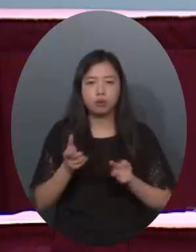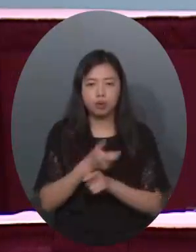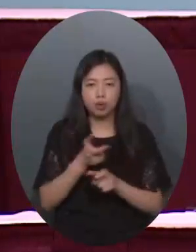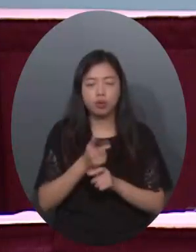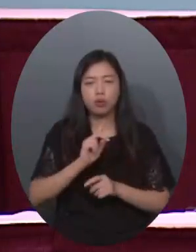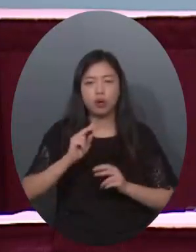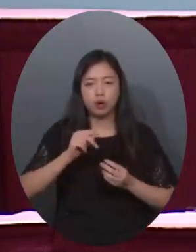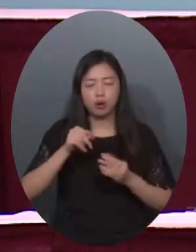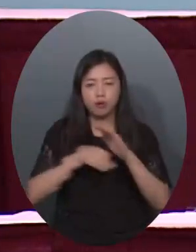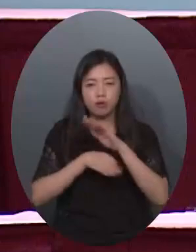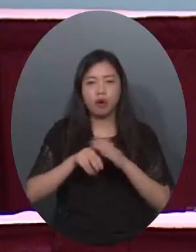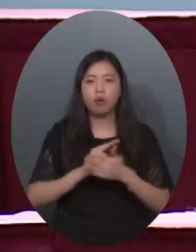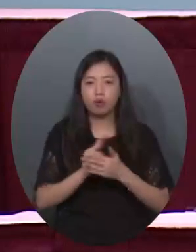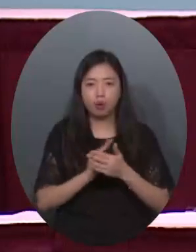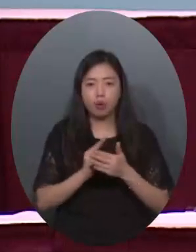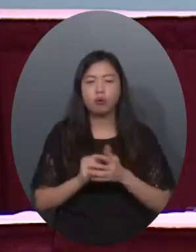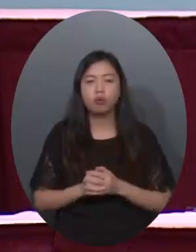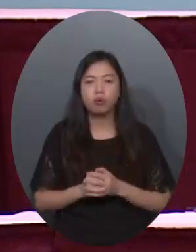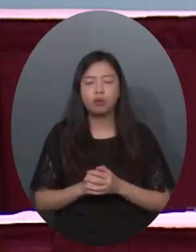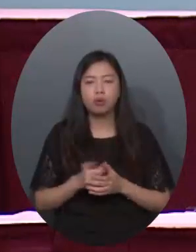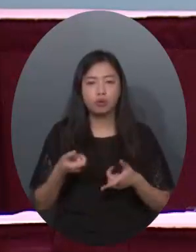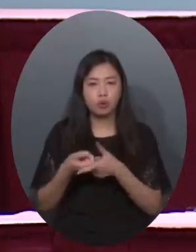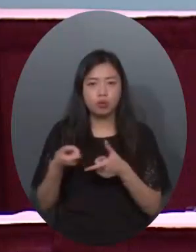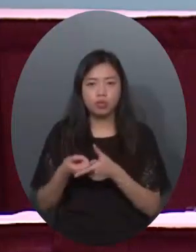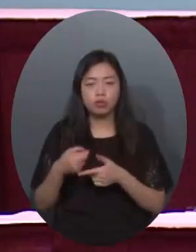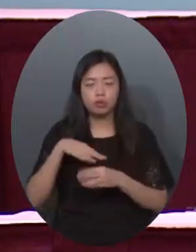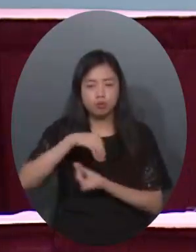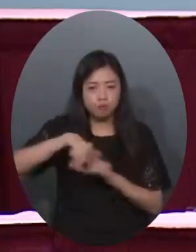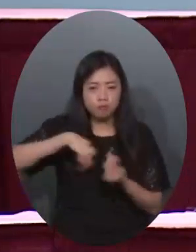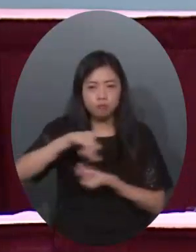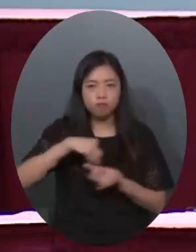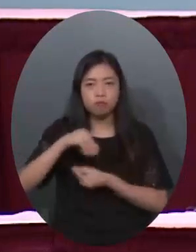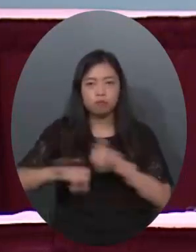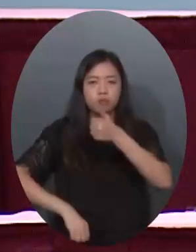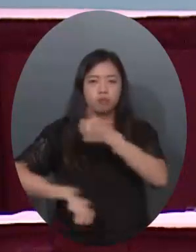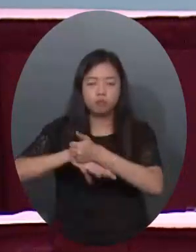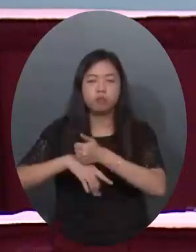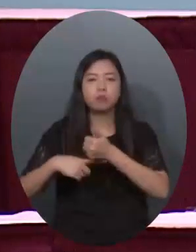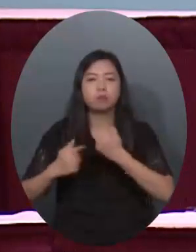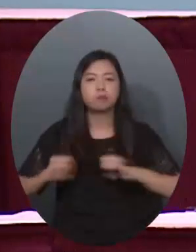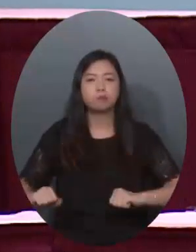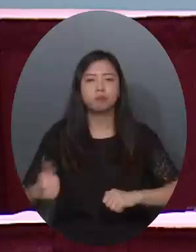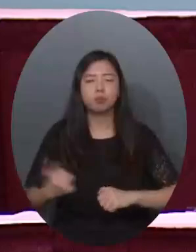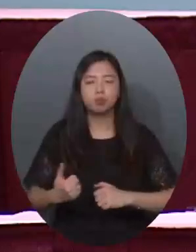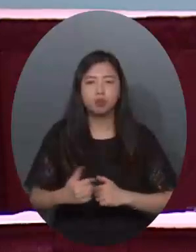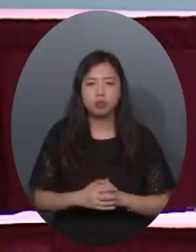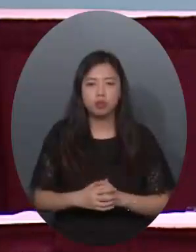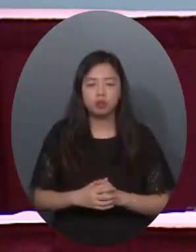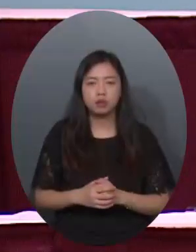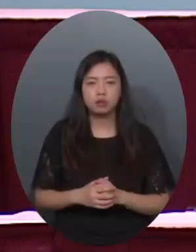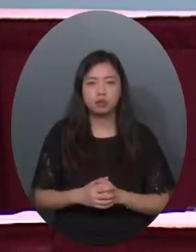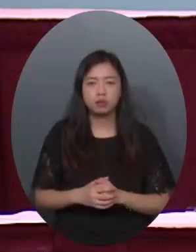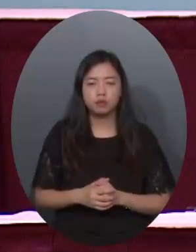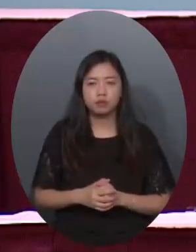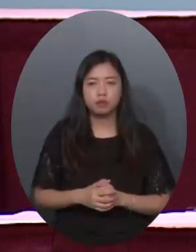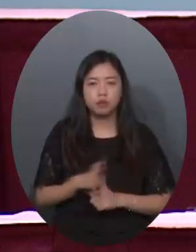革辦公室，從而令公司的營運基礎更加堅穩。我們以全